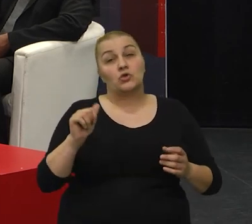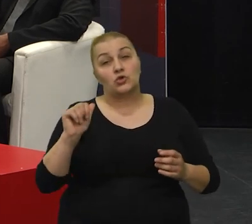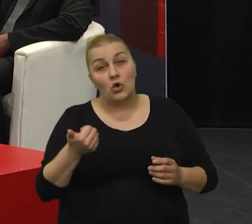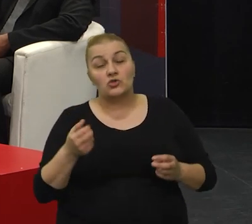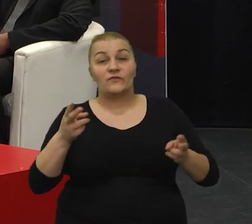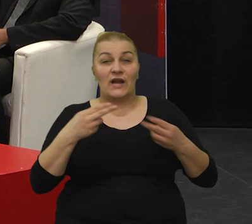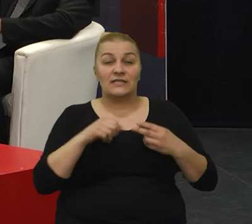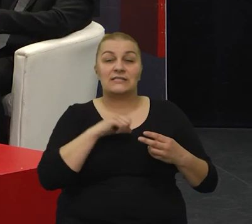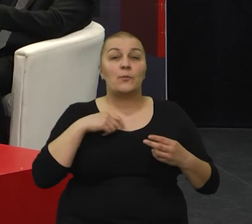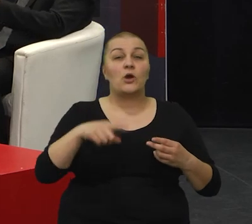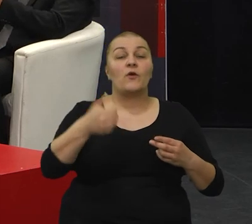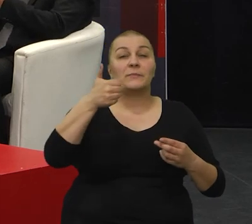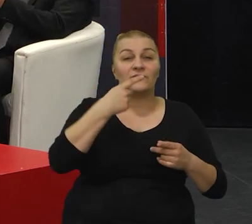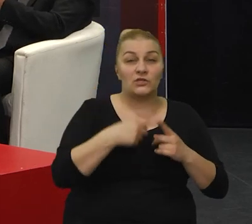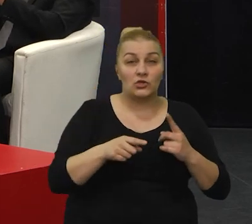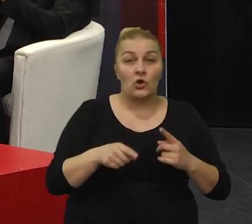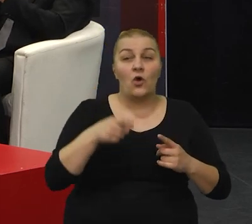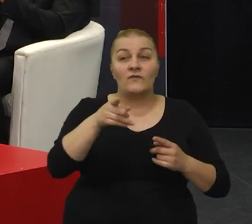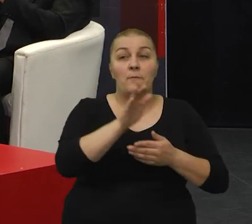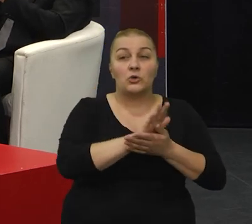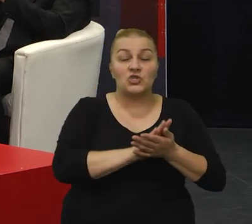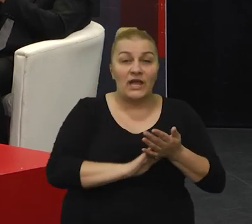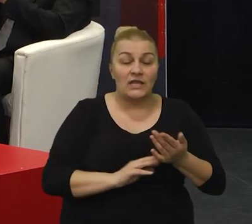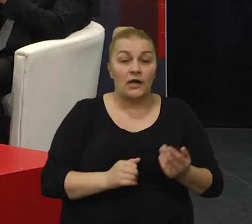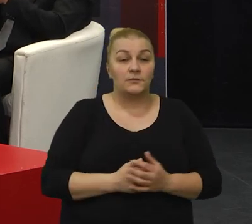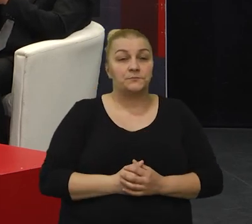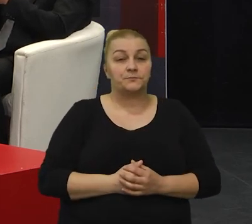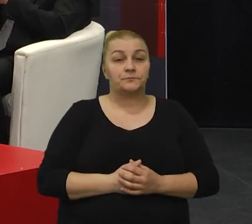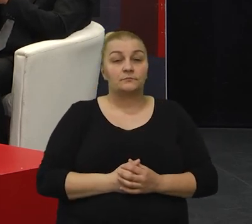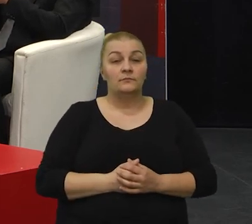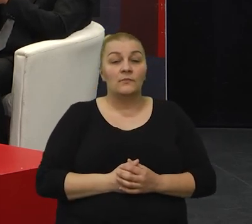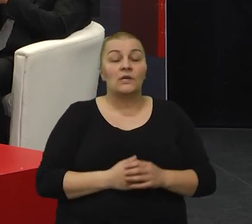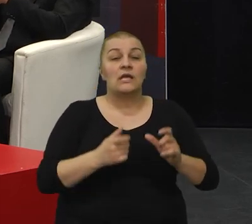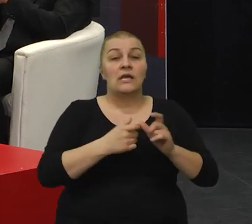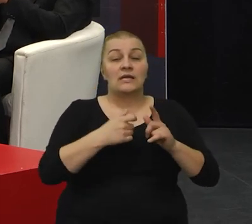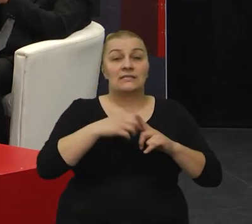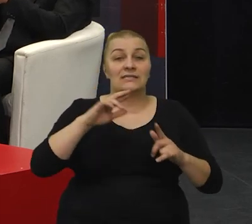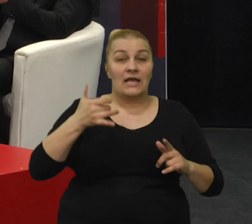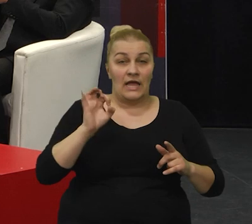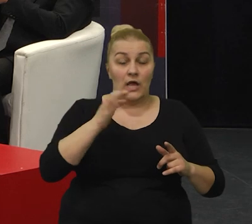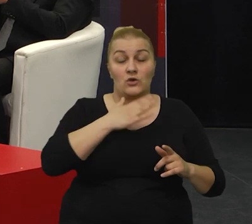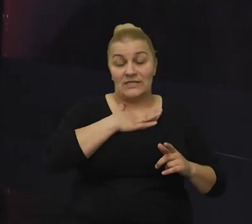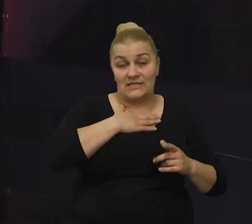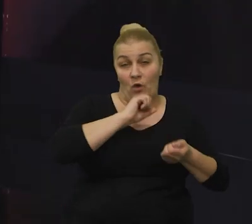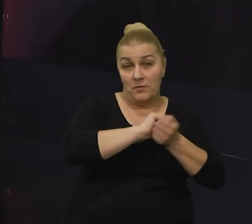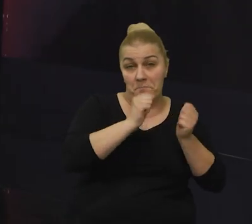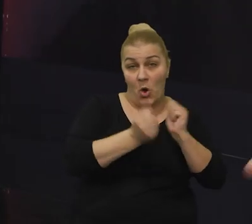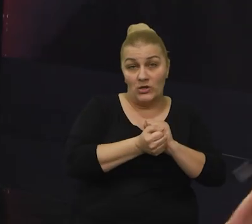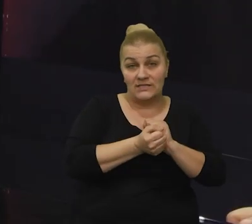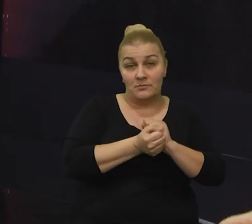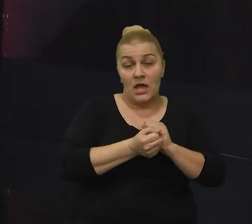se još vratiti na samo ovu prvu fazu, taj početak. Znači taj počet, a Marko Skejo sa svojim